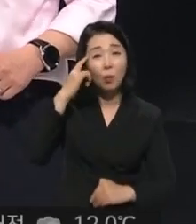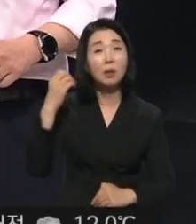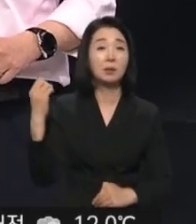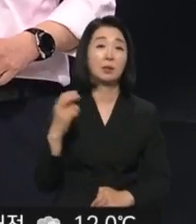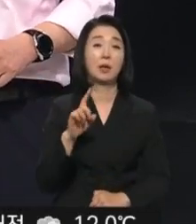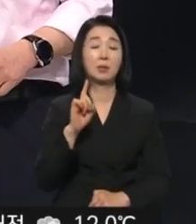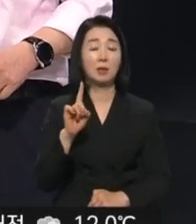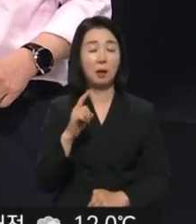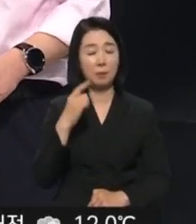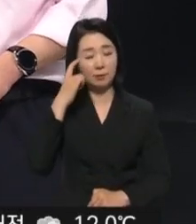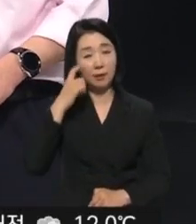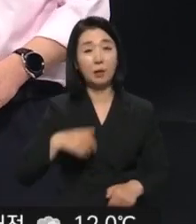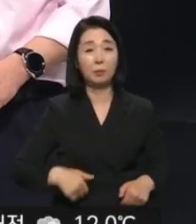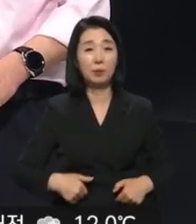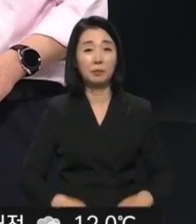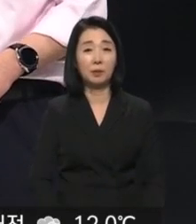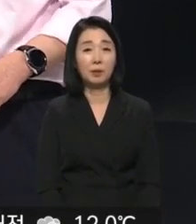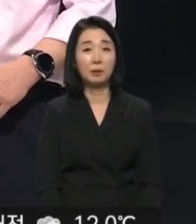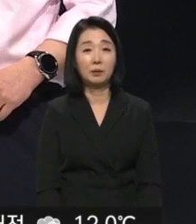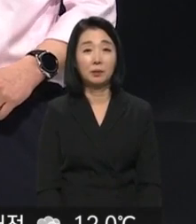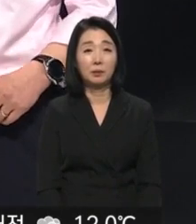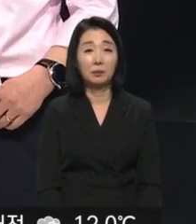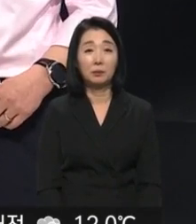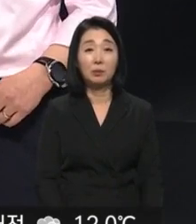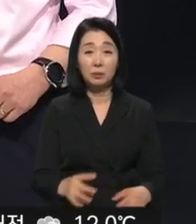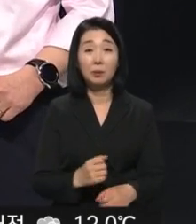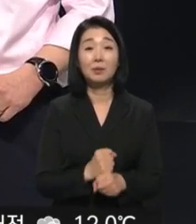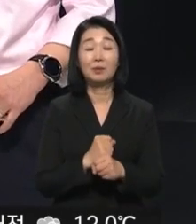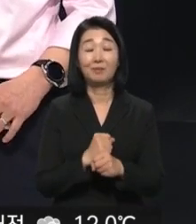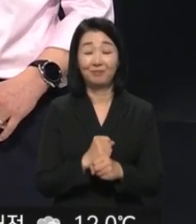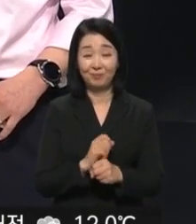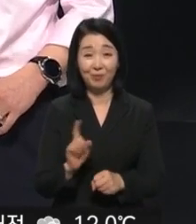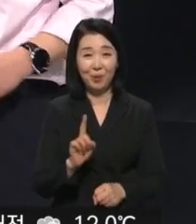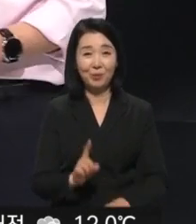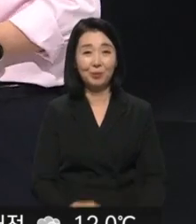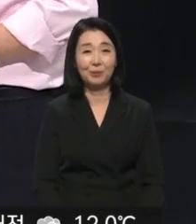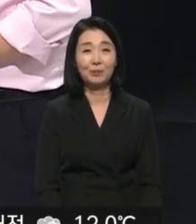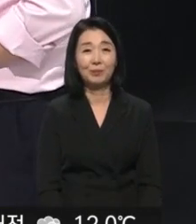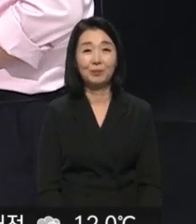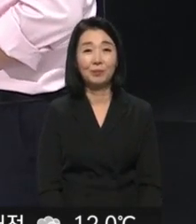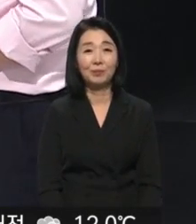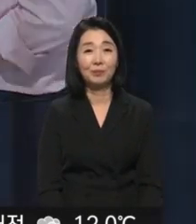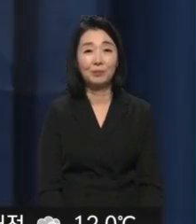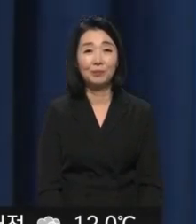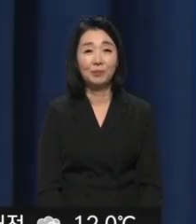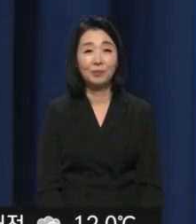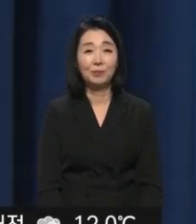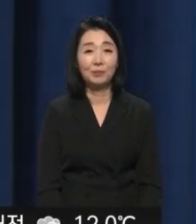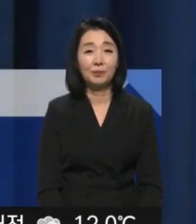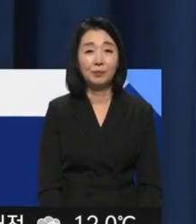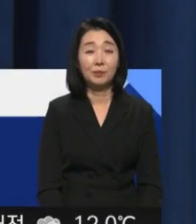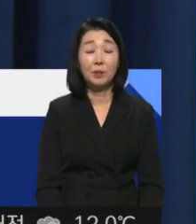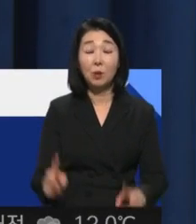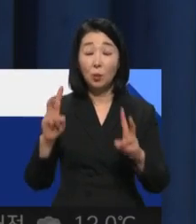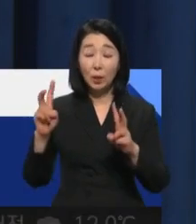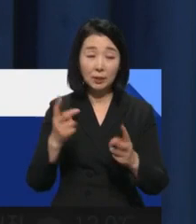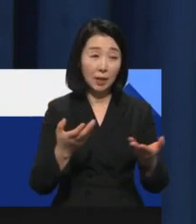한번 곱씹어보며 말입니다. 오늘의 정치 인사이드 이렇게 마무리합니다. 노사 합의에 따라